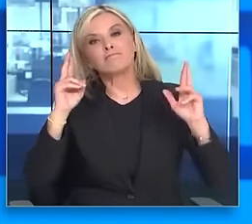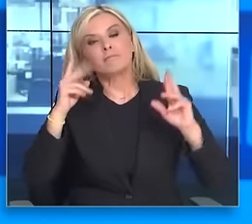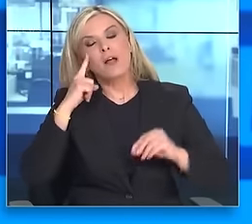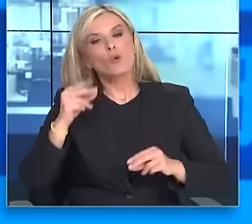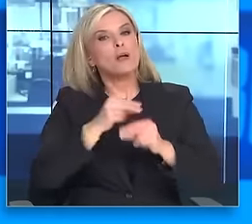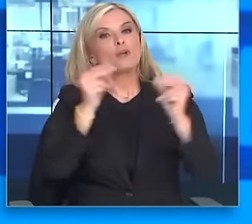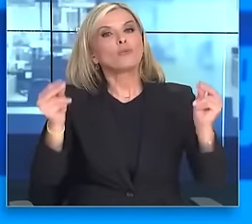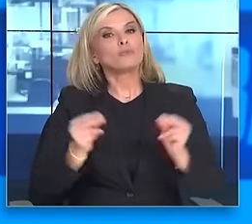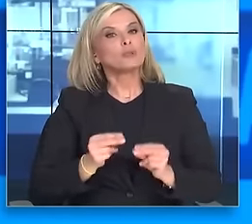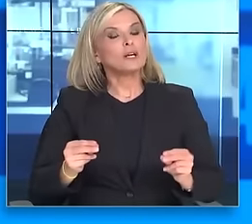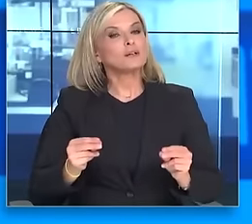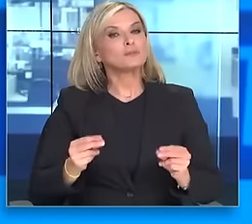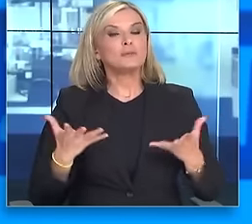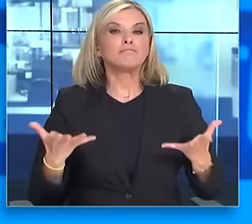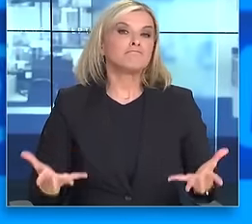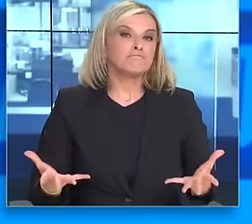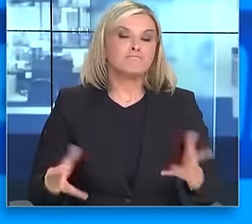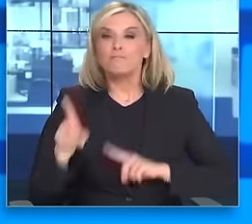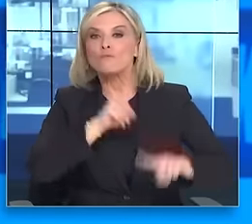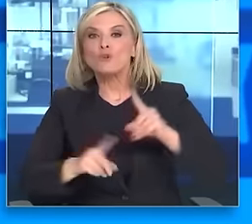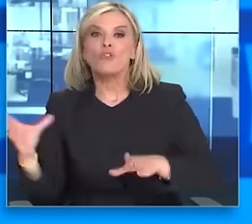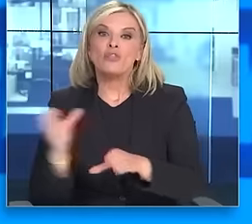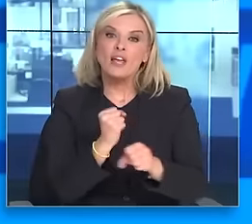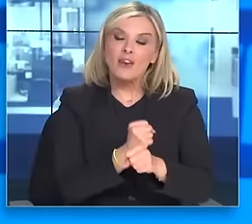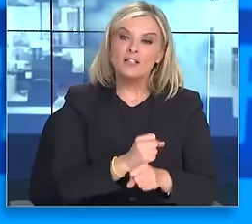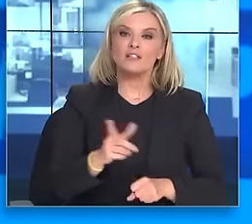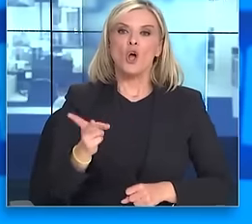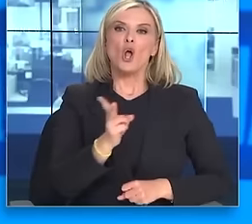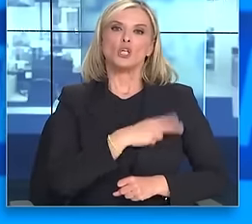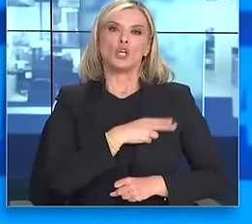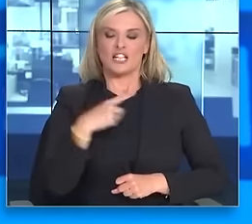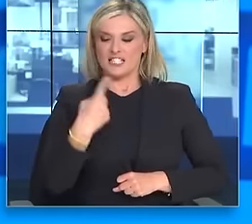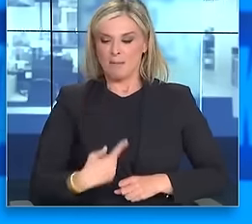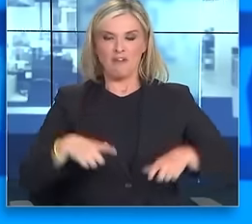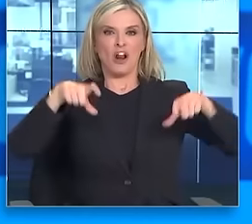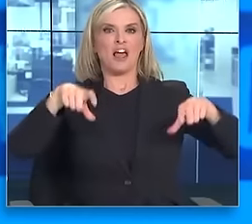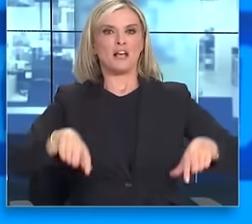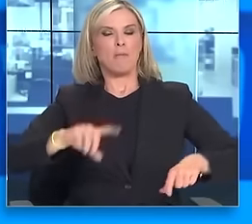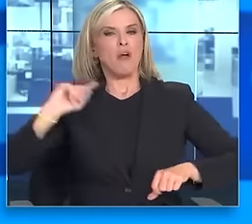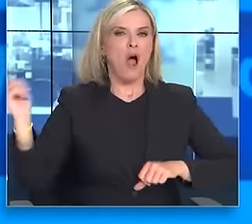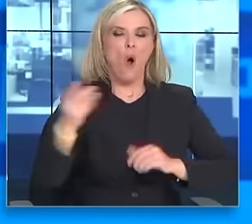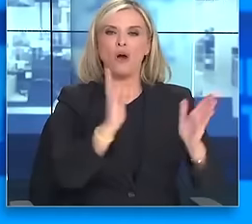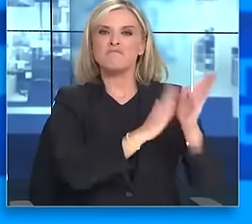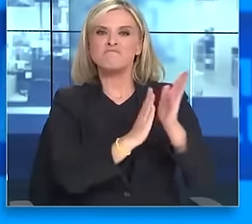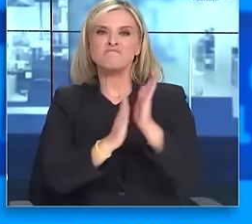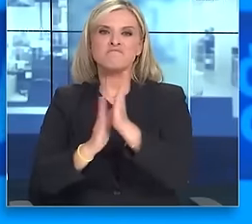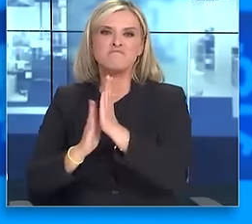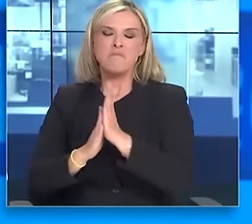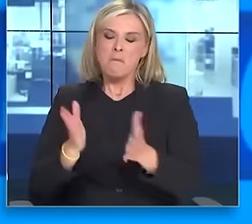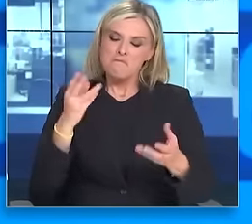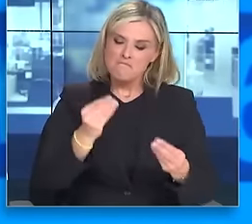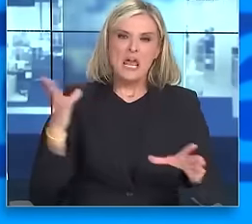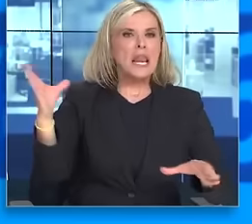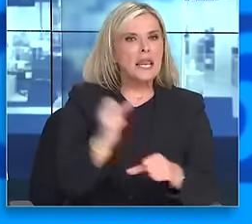και το πρωτάθλημα να κριθεί στα γήπεδα και όλοι τελικά. Να χειροκροτήσουν τον πρωταθλητή και τον